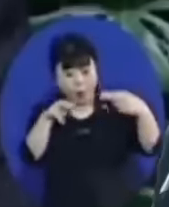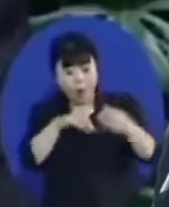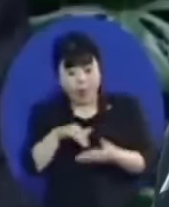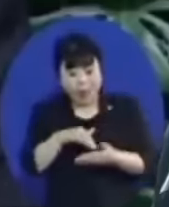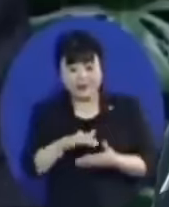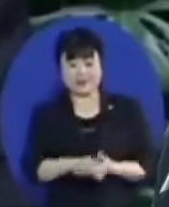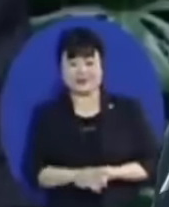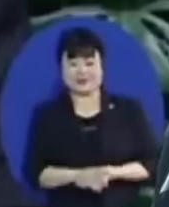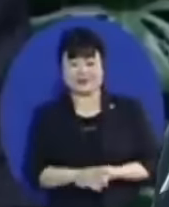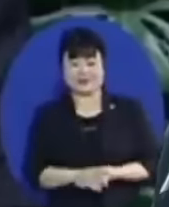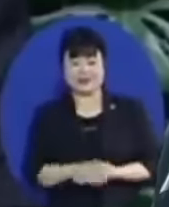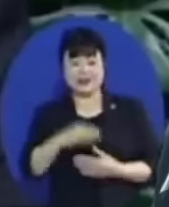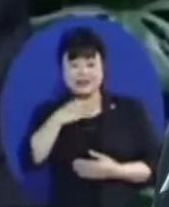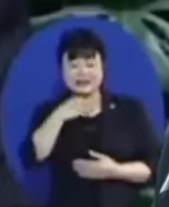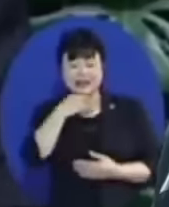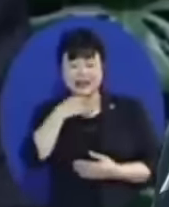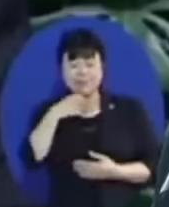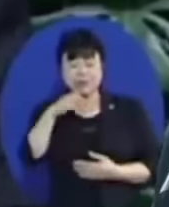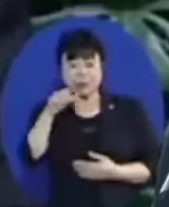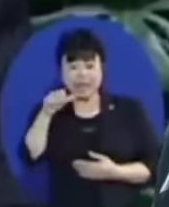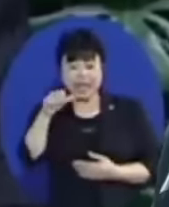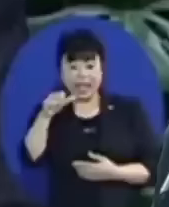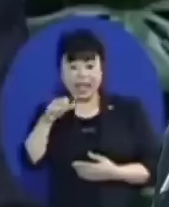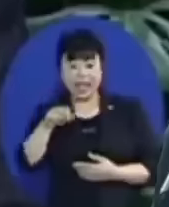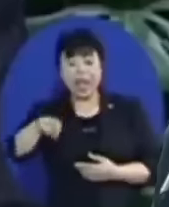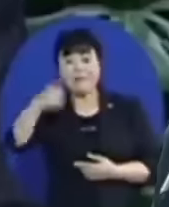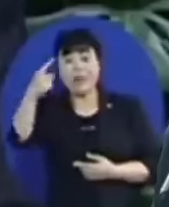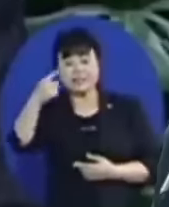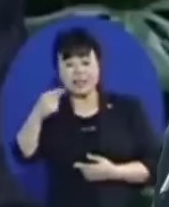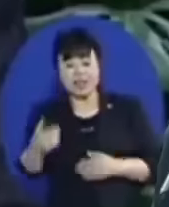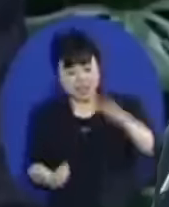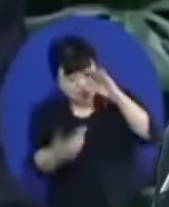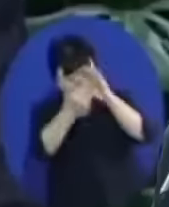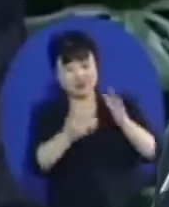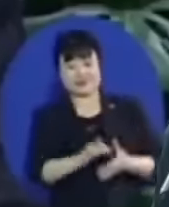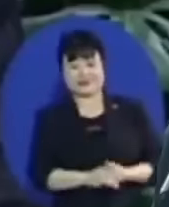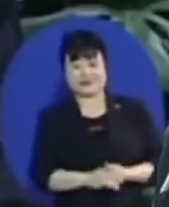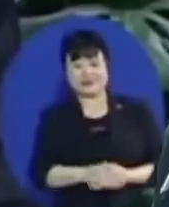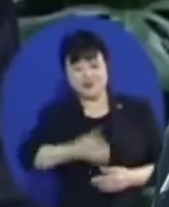헤아렸습니다. 85세 군 꿈이 100세에 이루어진 거 보십시오.